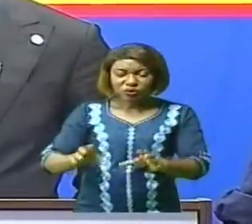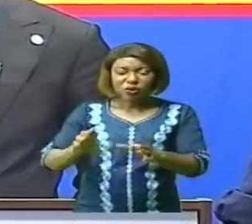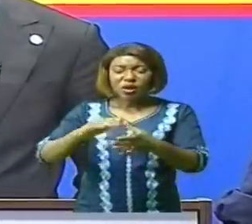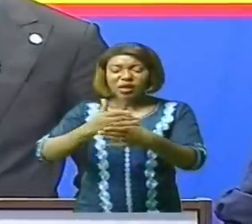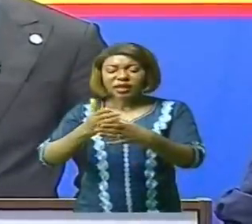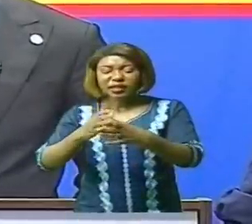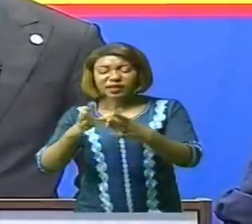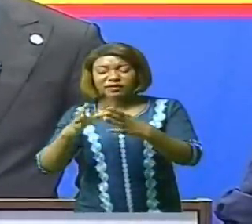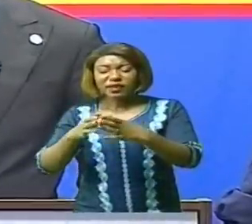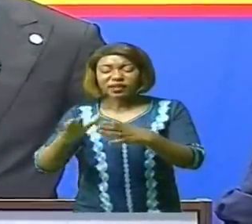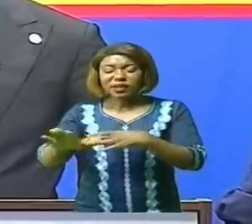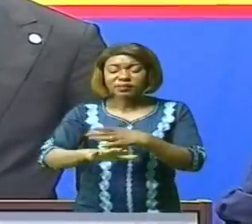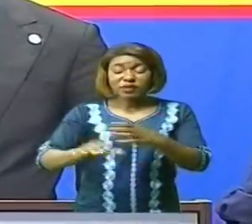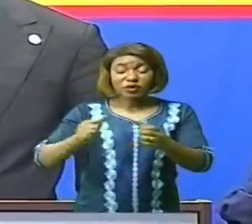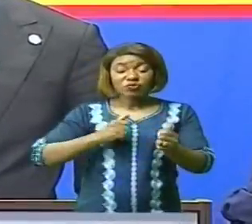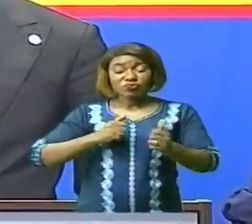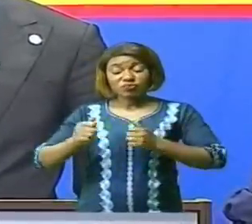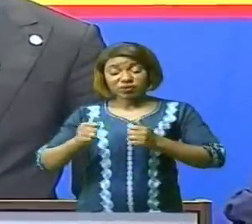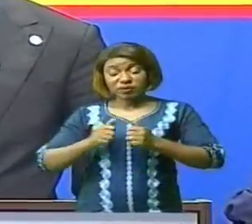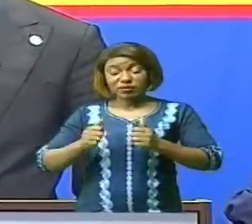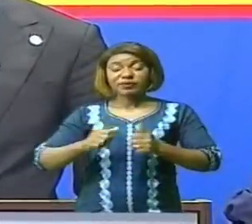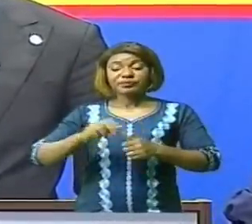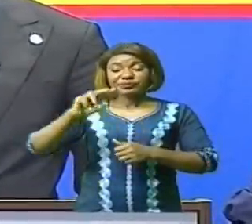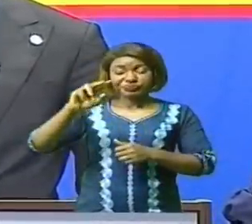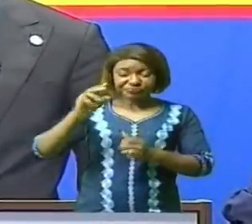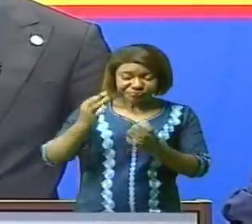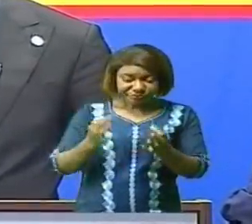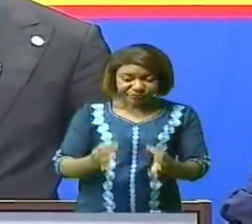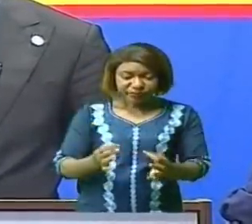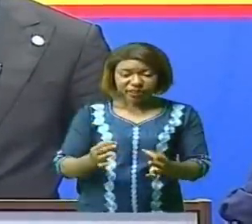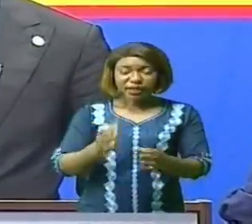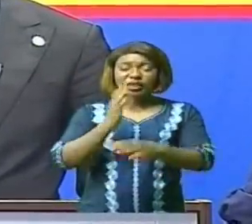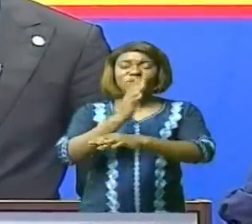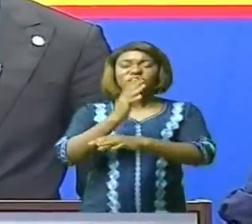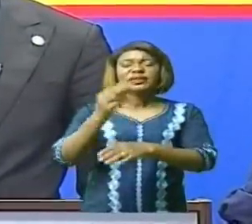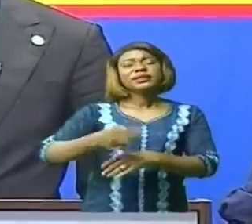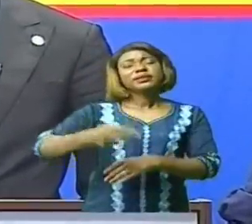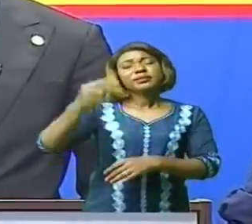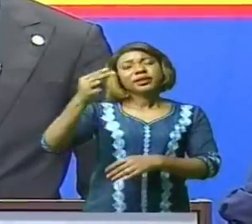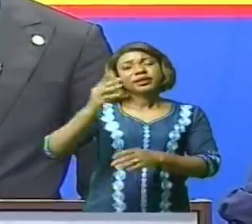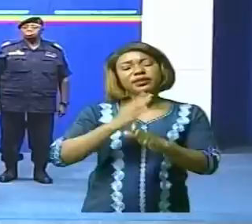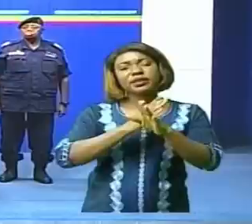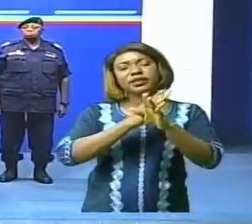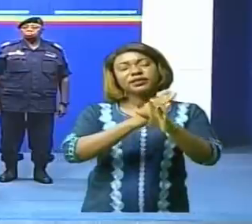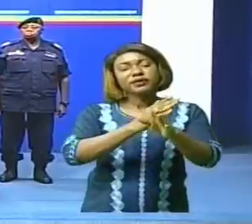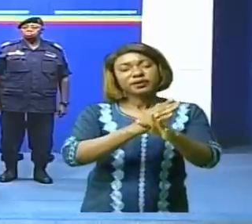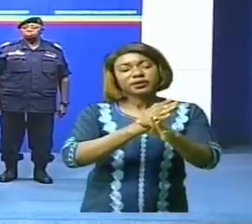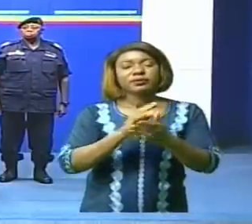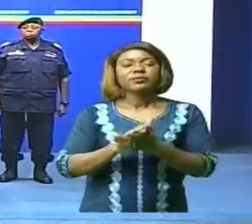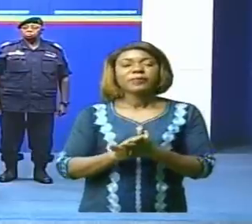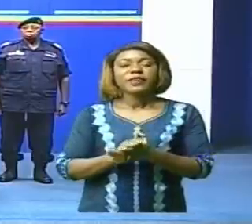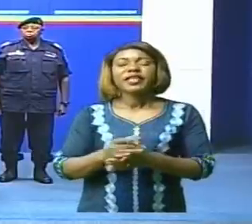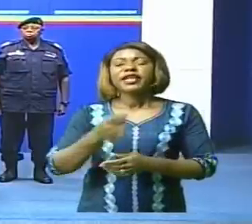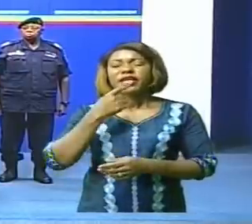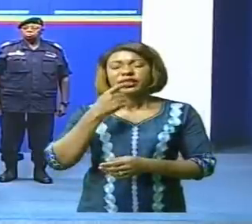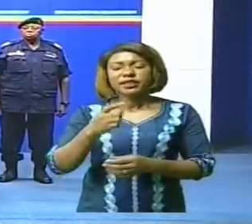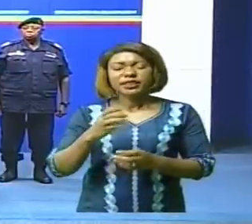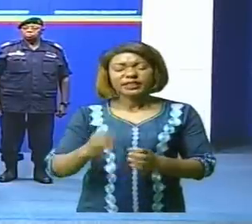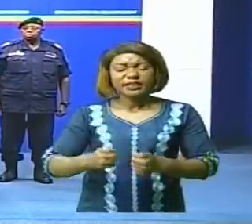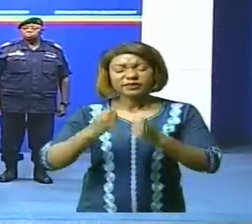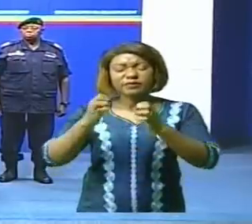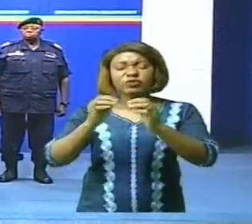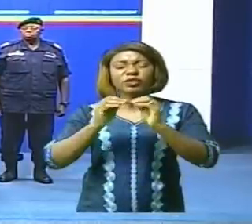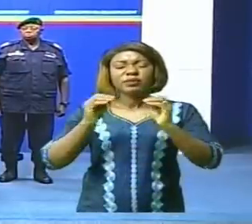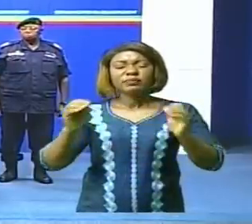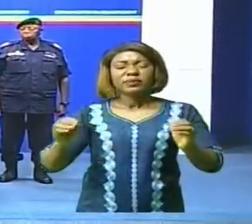avec le Rwanda. Par ailleurs, le Conseil supérieur de la Défense salue les efforts de paix et